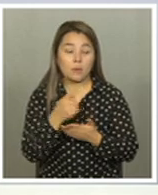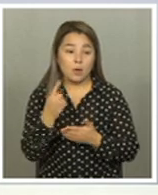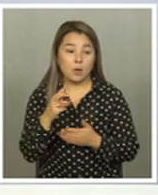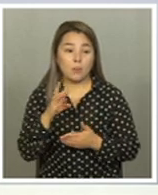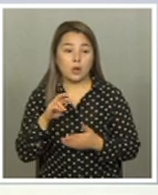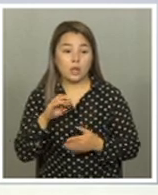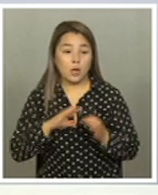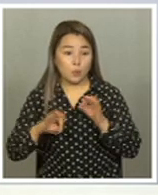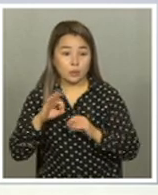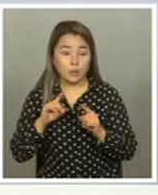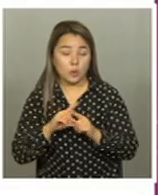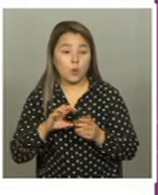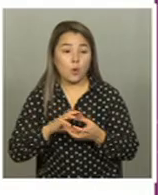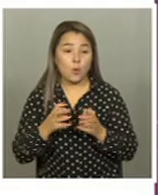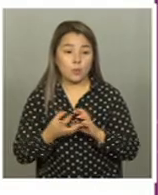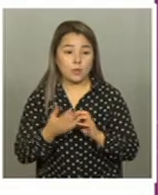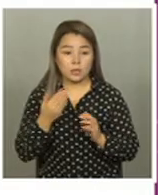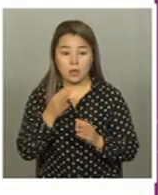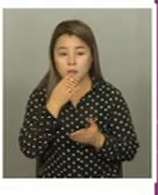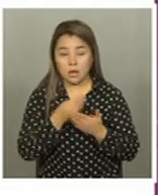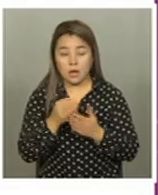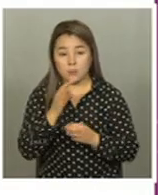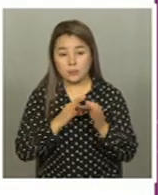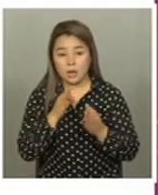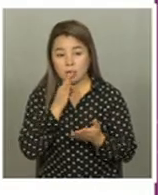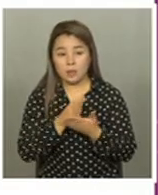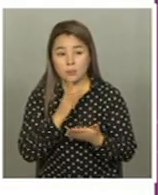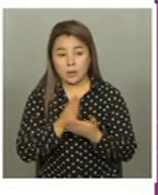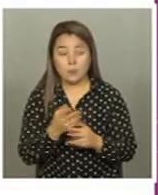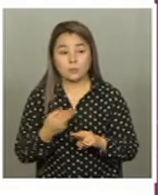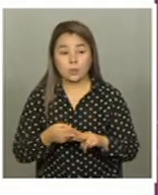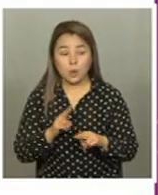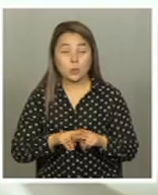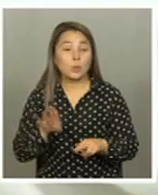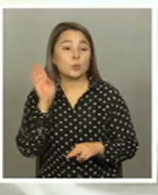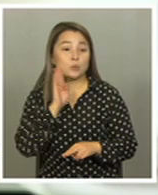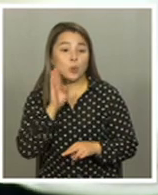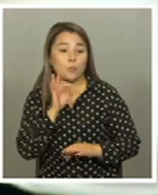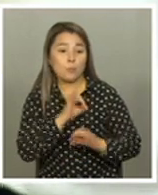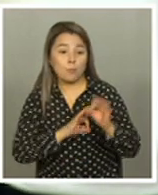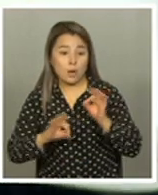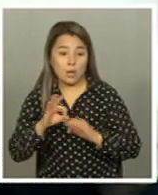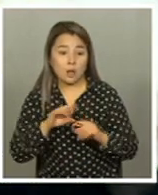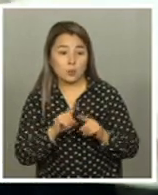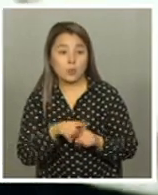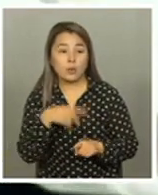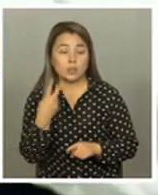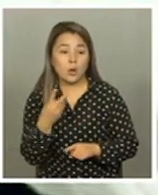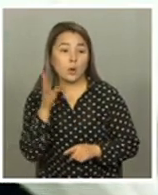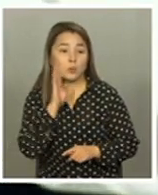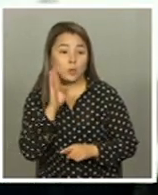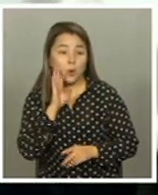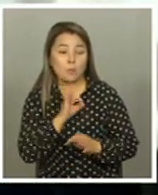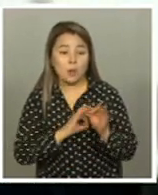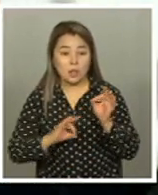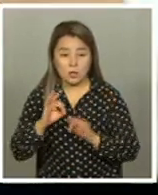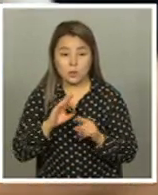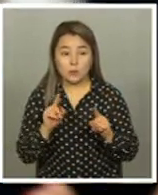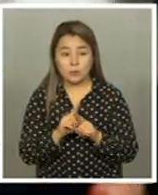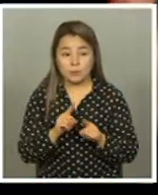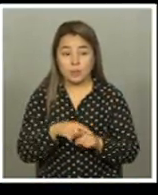көміртек атомынан құралады. Сонымен қатар су молекуласы 2 сутек атомынан және